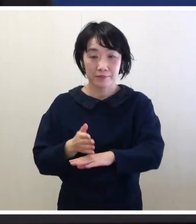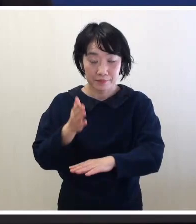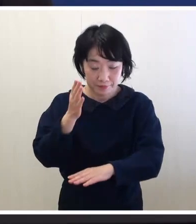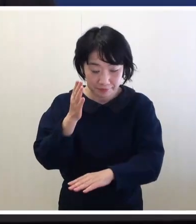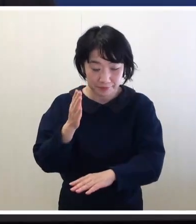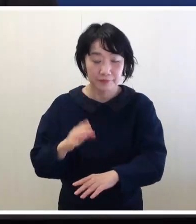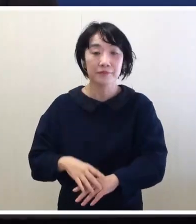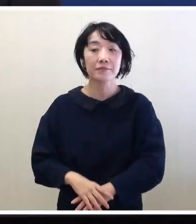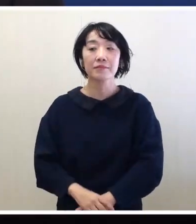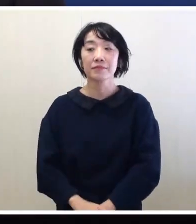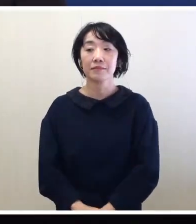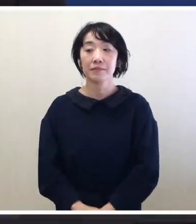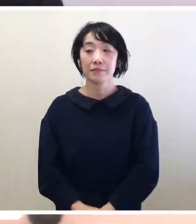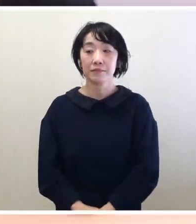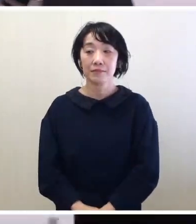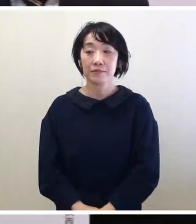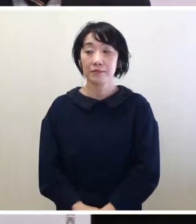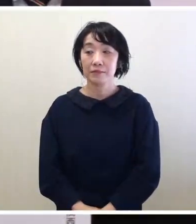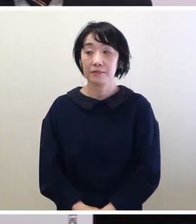ます。ありがとう。